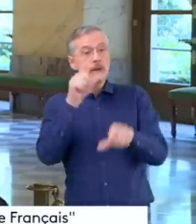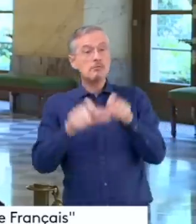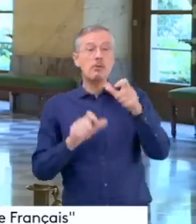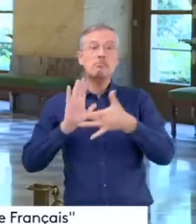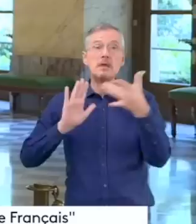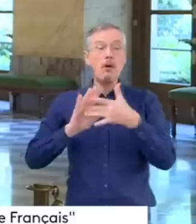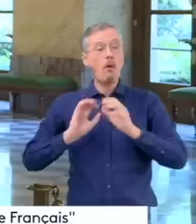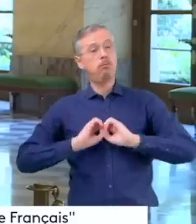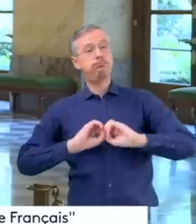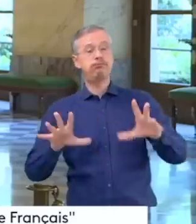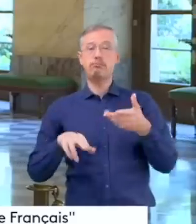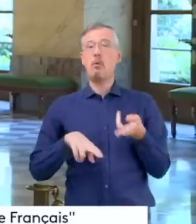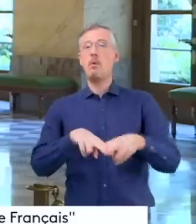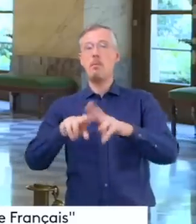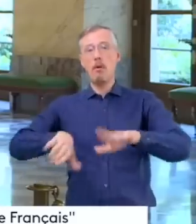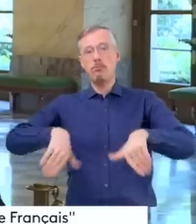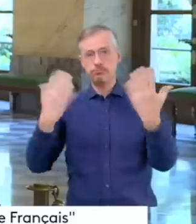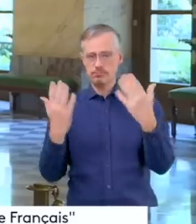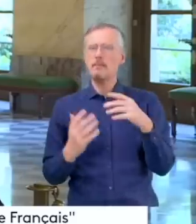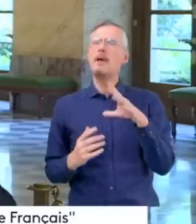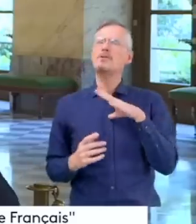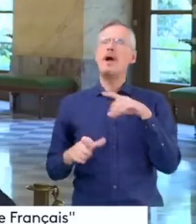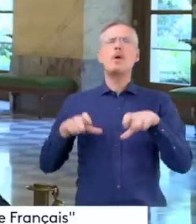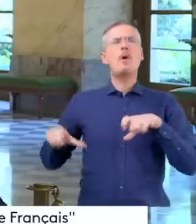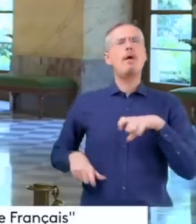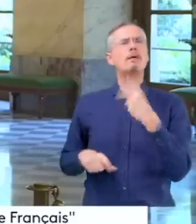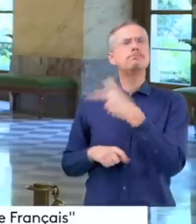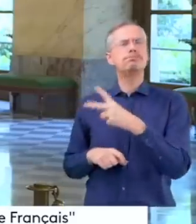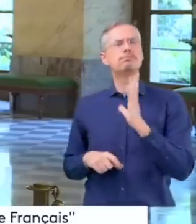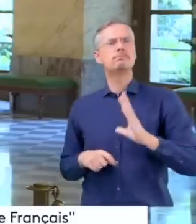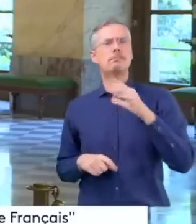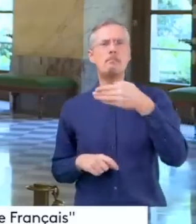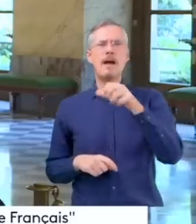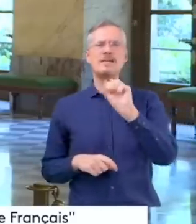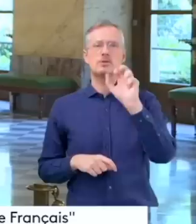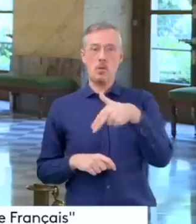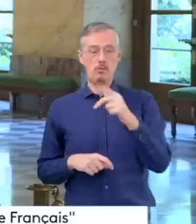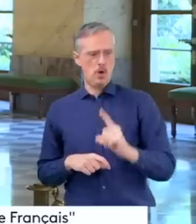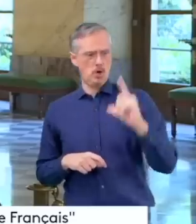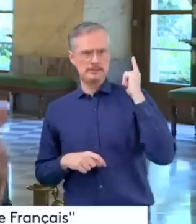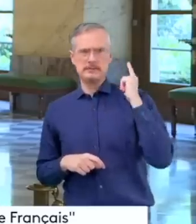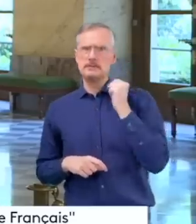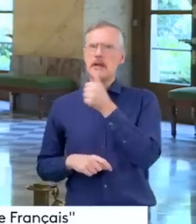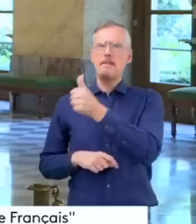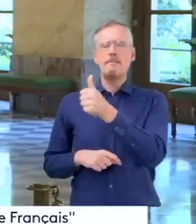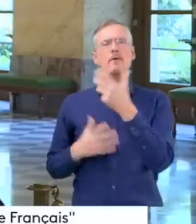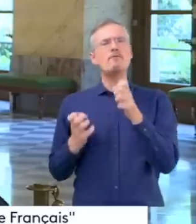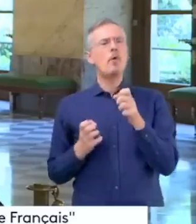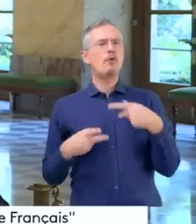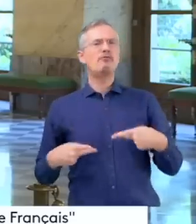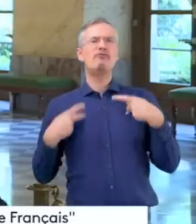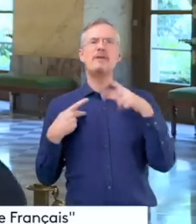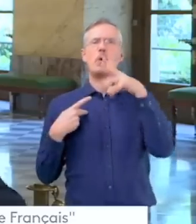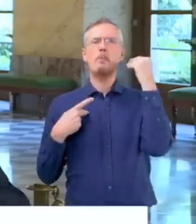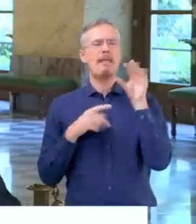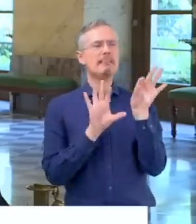migrants, mais finalement, ce n'est pas très loin de ce qu'avait dit sa collègue Masson il y a quelques jours à l'Assemblée nationale, lundi dernier, en faisant un tri entre les vies humaines, en disant que,